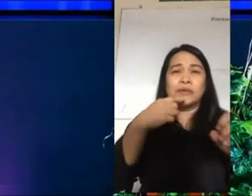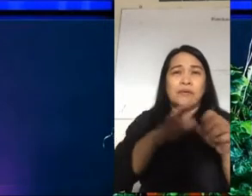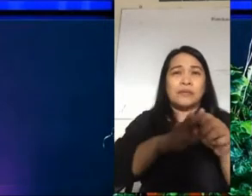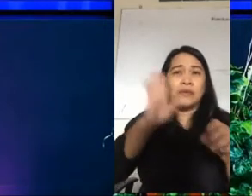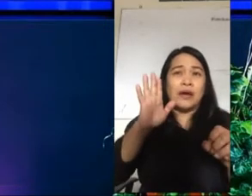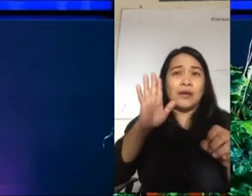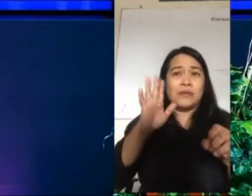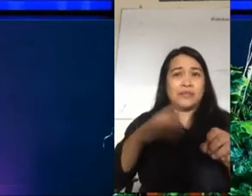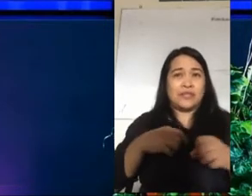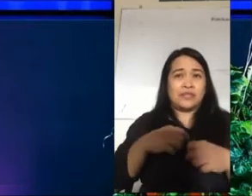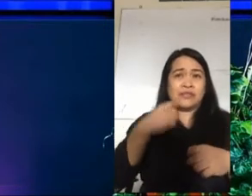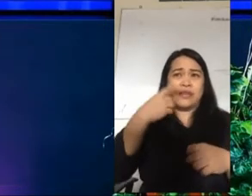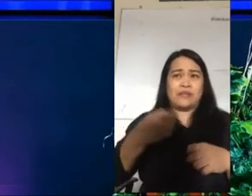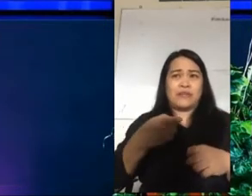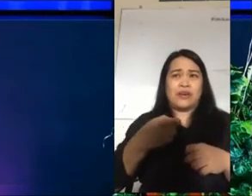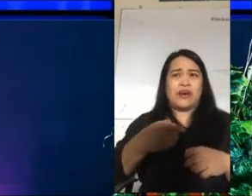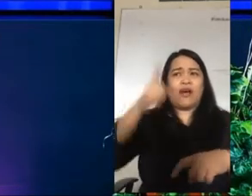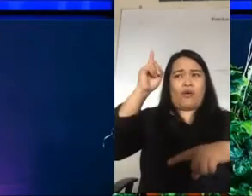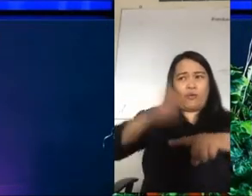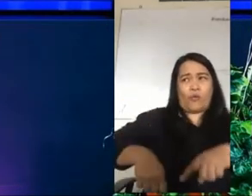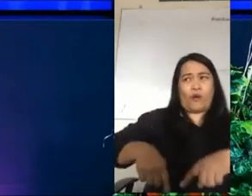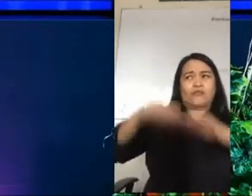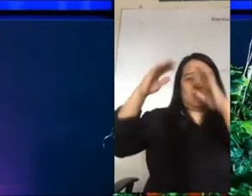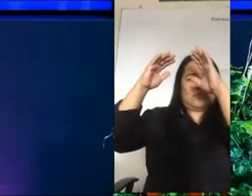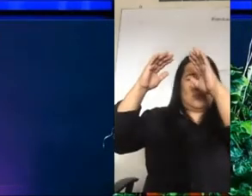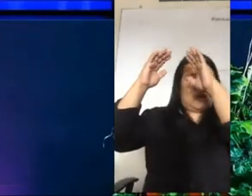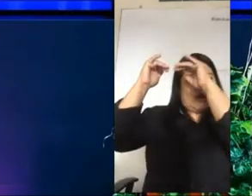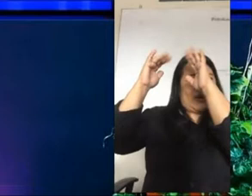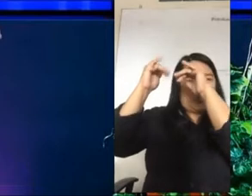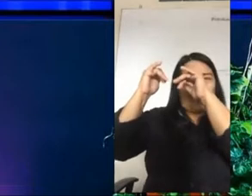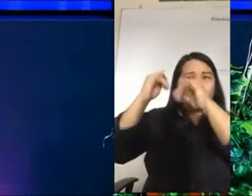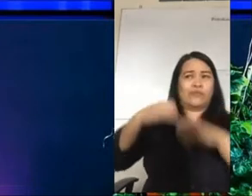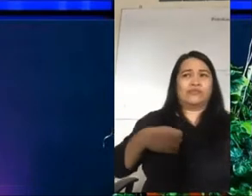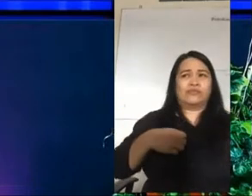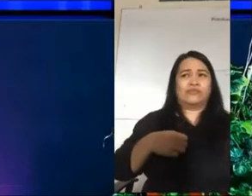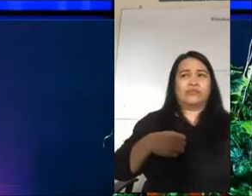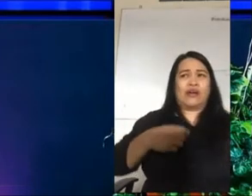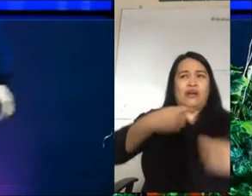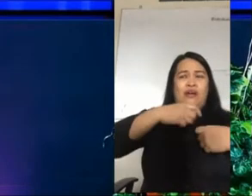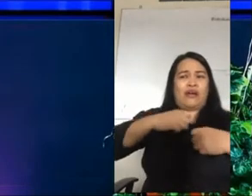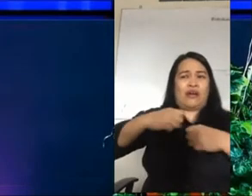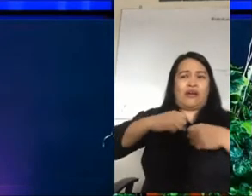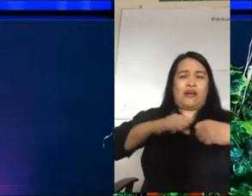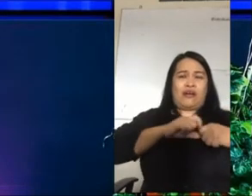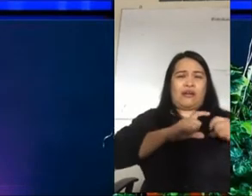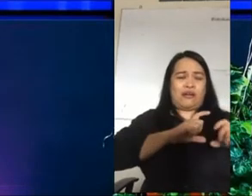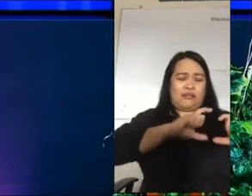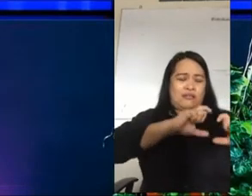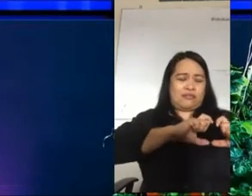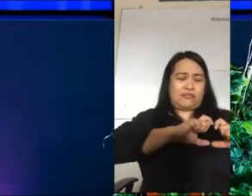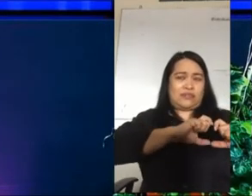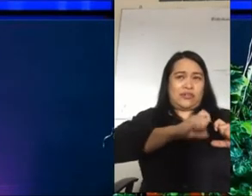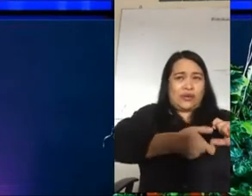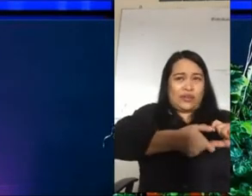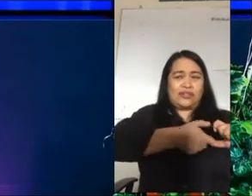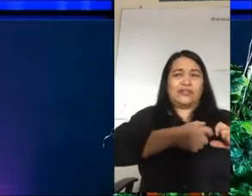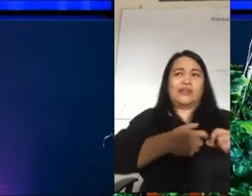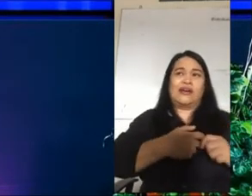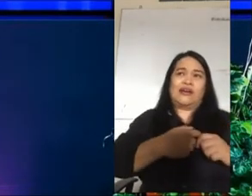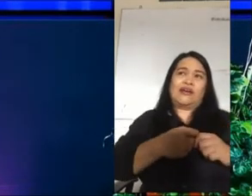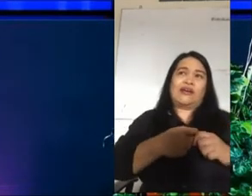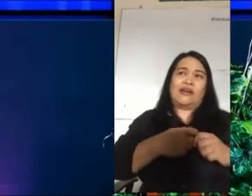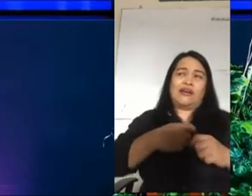umasa. Masakit pag ikaw ay umasa. Totoo? Mahirap umasa pagdating sa tao,